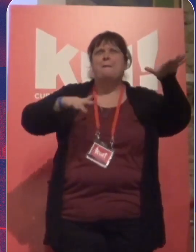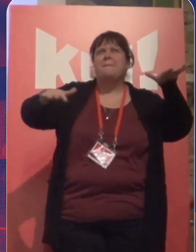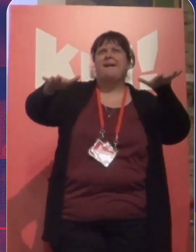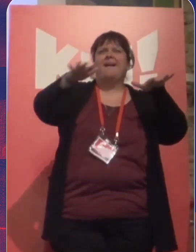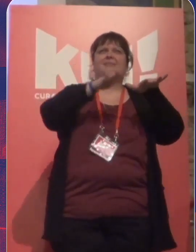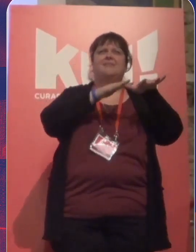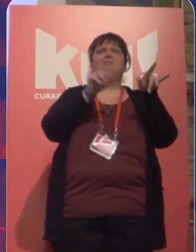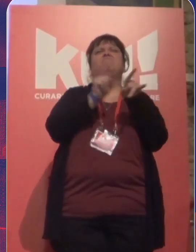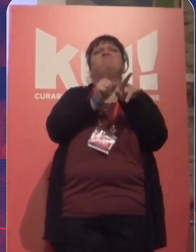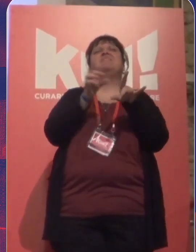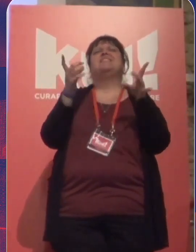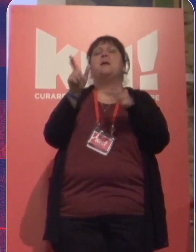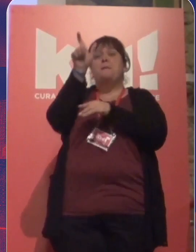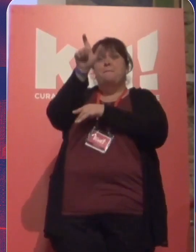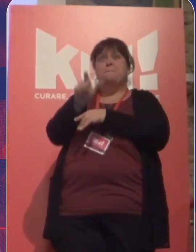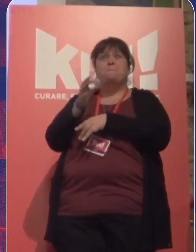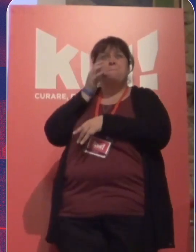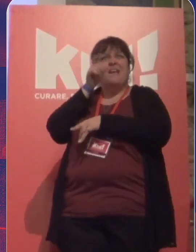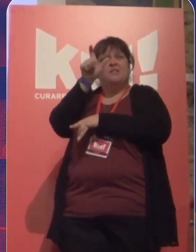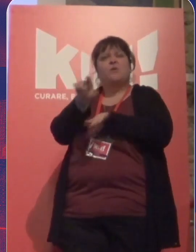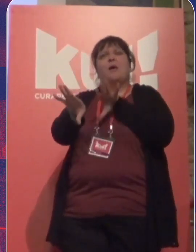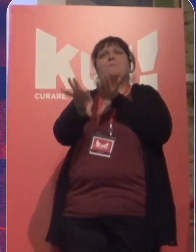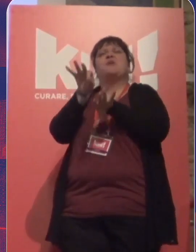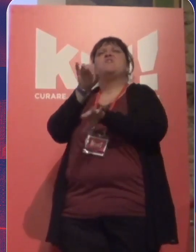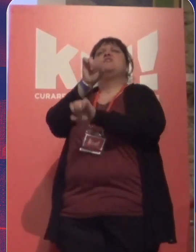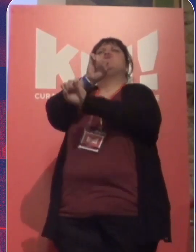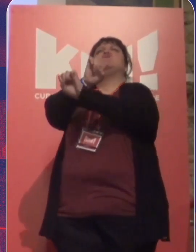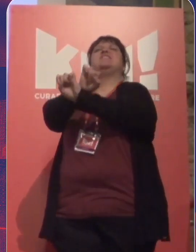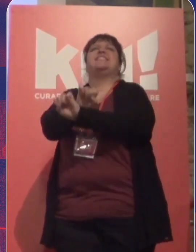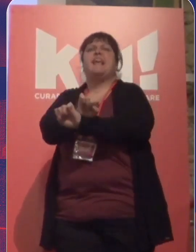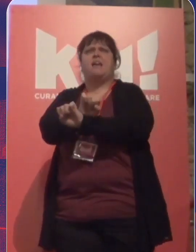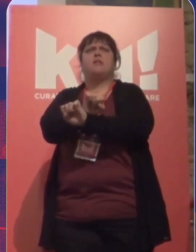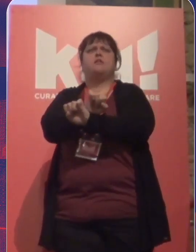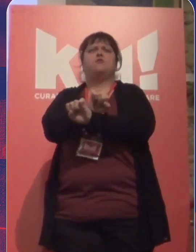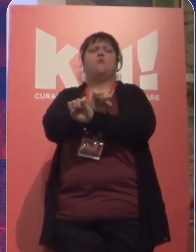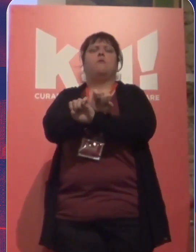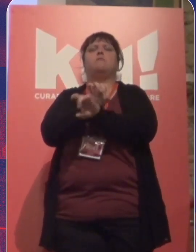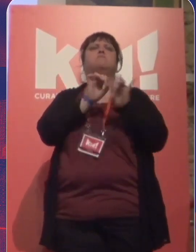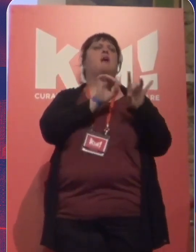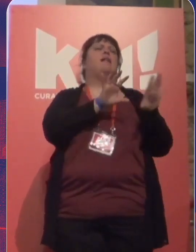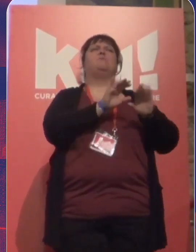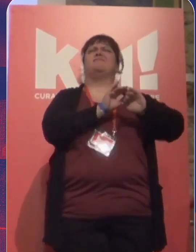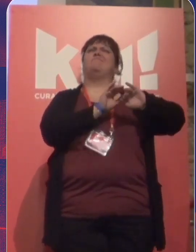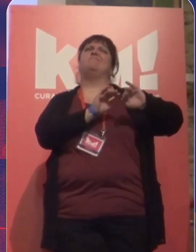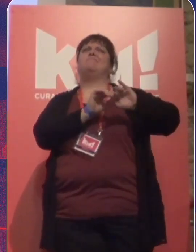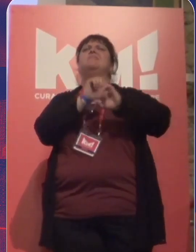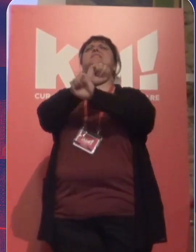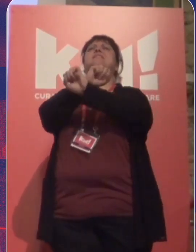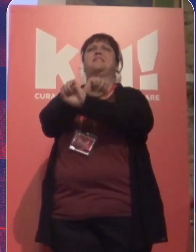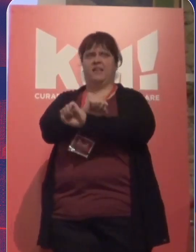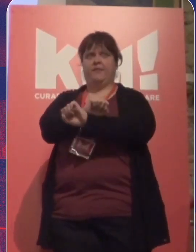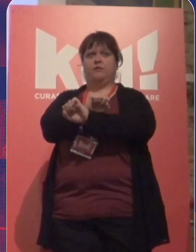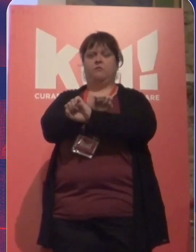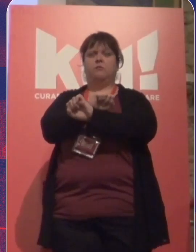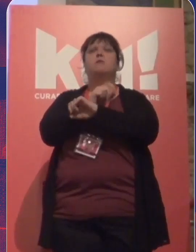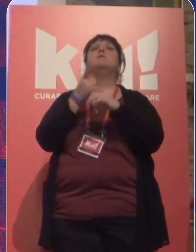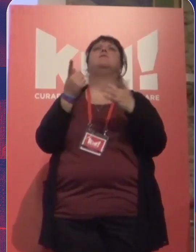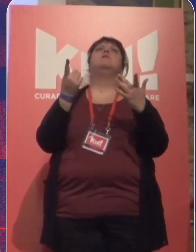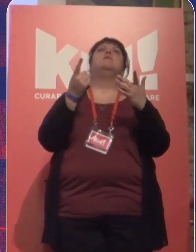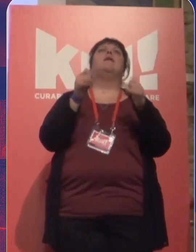libertà allora il paradigma neo libertino si rovescia nel paradigma sicuritario